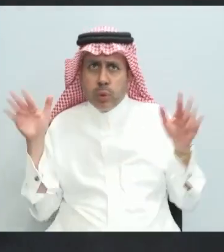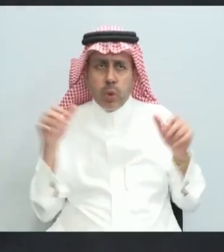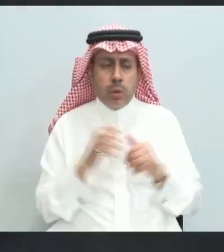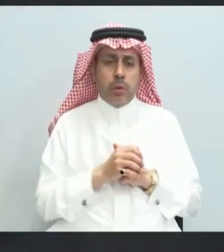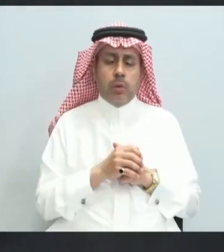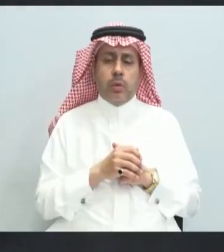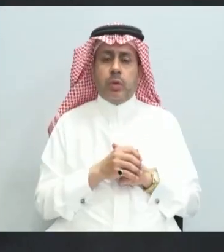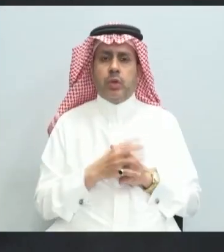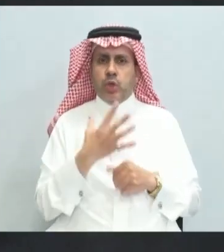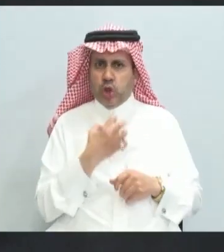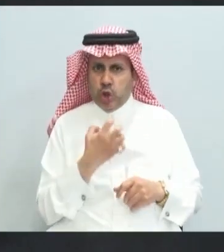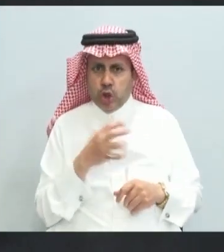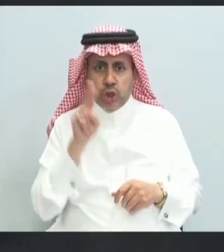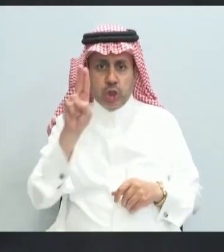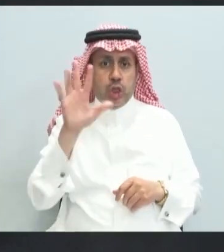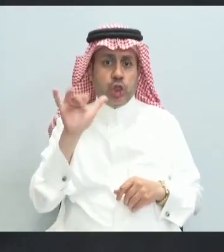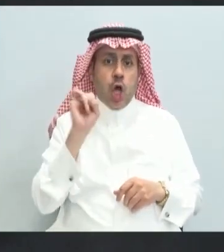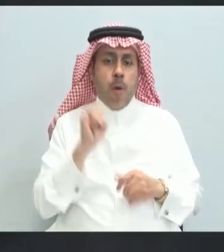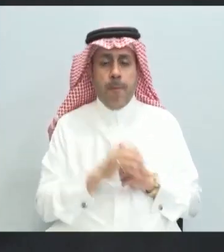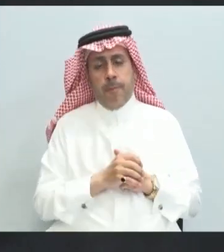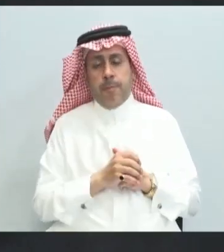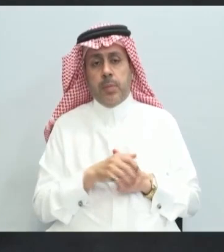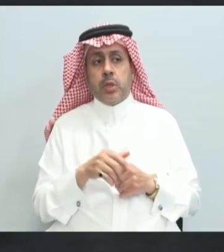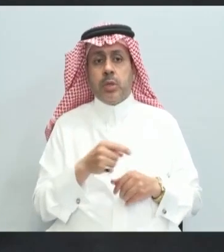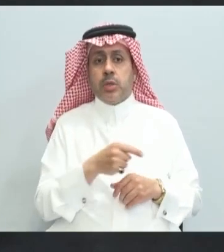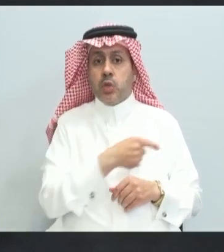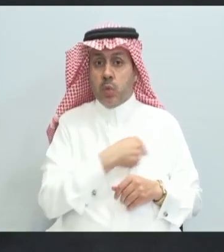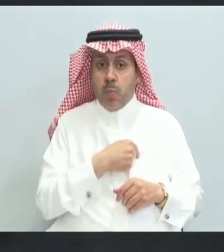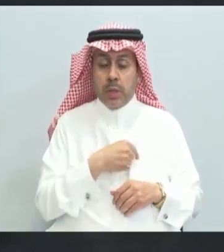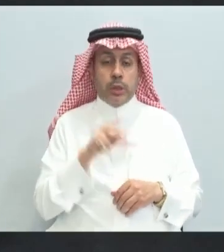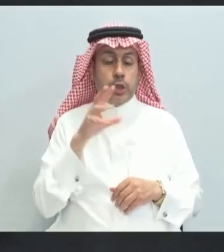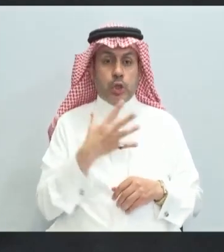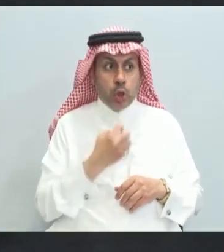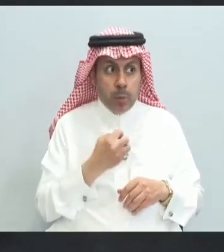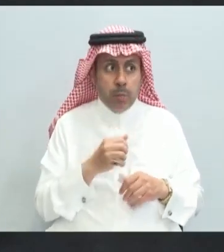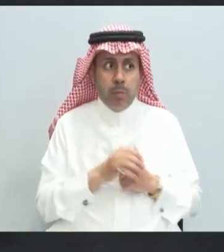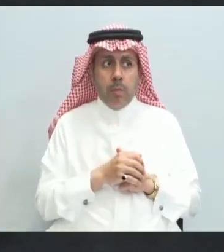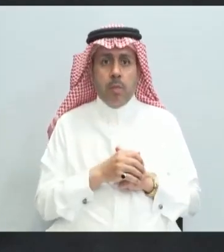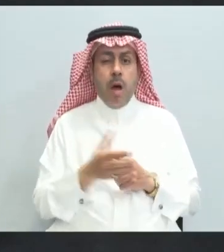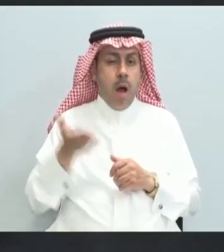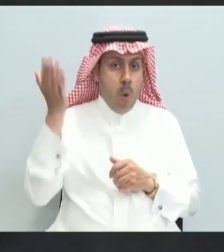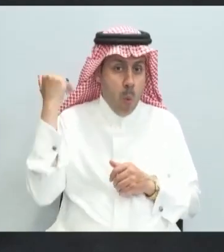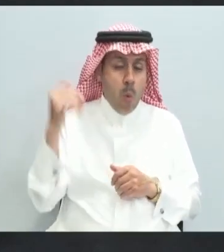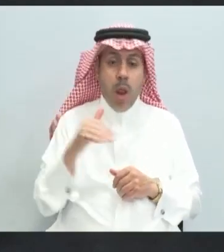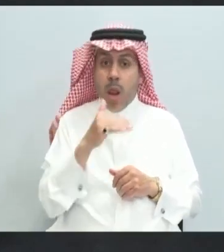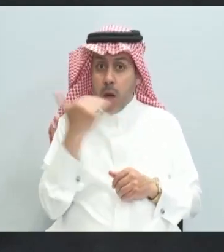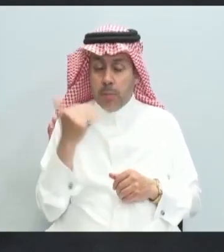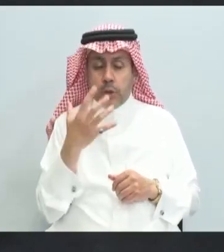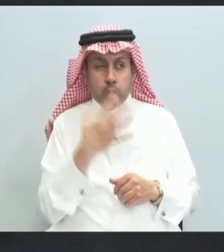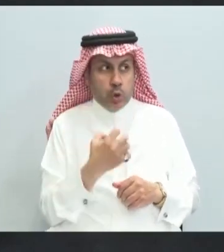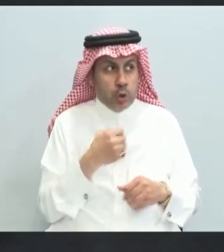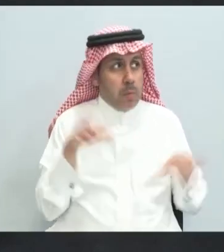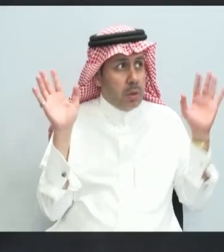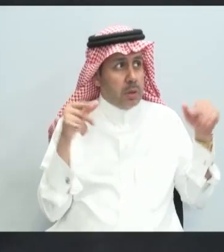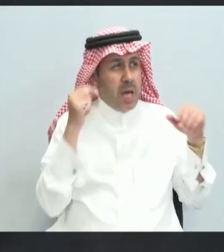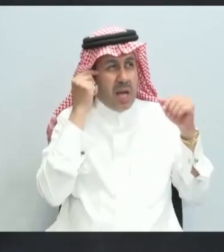النوع من التشاؤم بالتطير؟ لماذا؟ أحسنتم، لأن مبدأ أن العرب كانت تتشاءم بالطير،